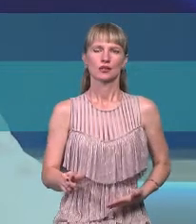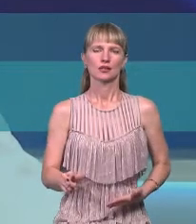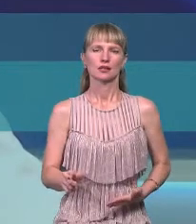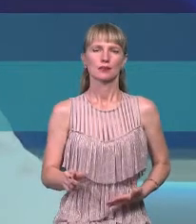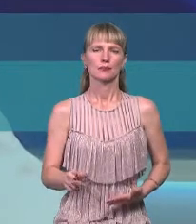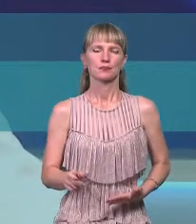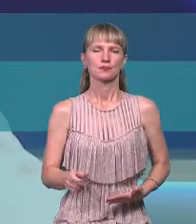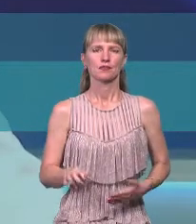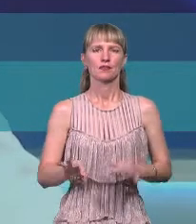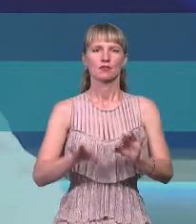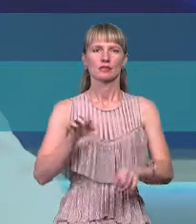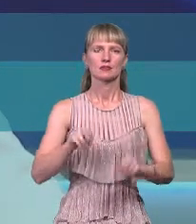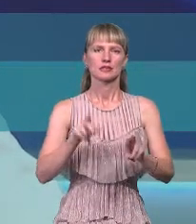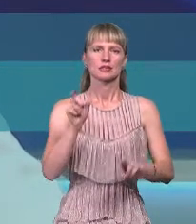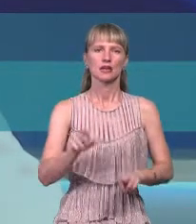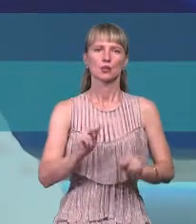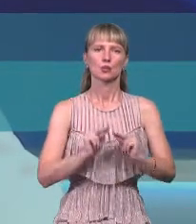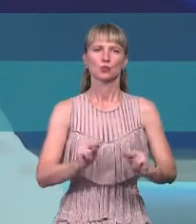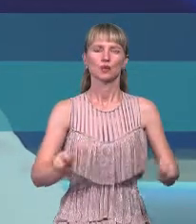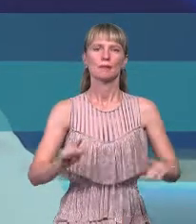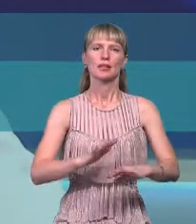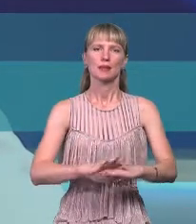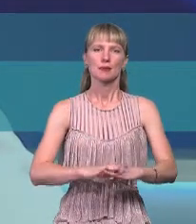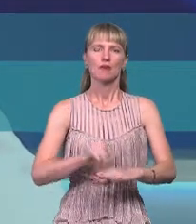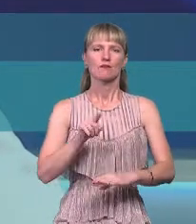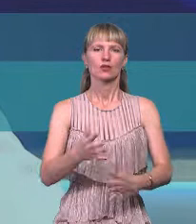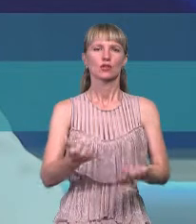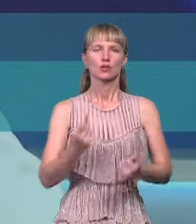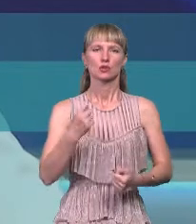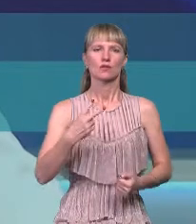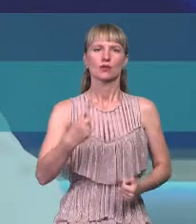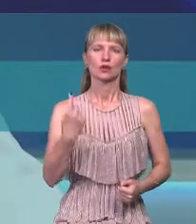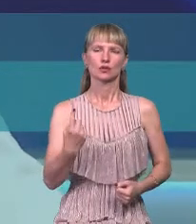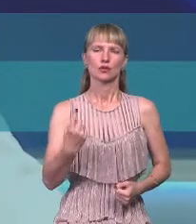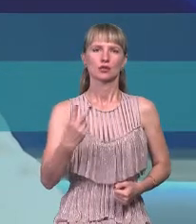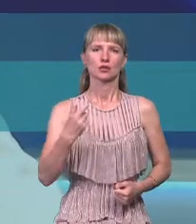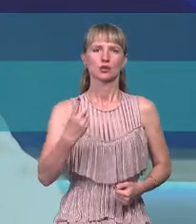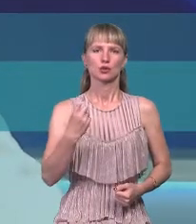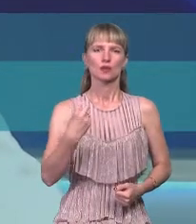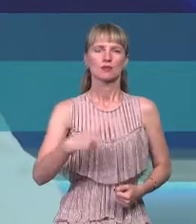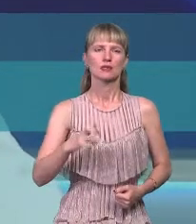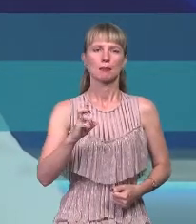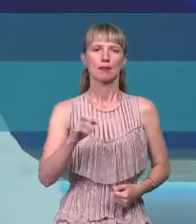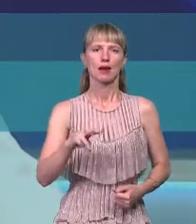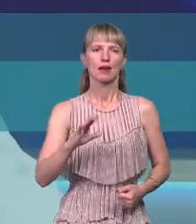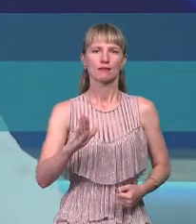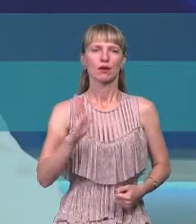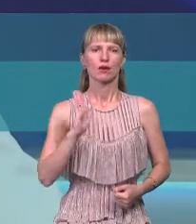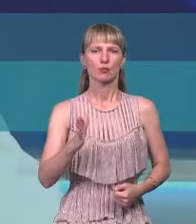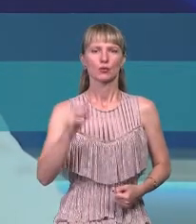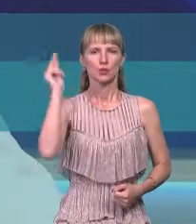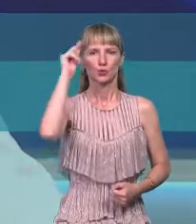обрала спеціальність вчителя математики, вона отримала 121-120 балів, вона буде навчатись на